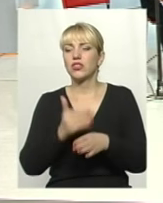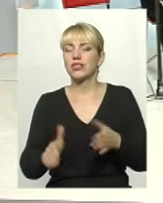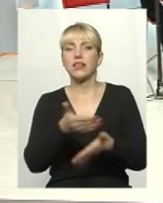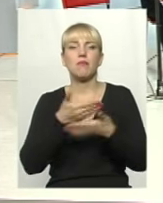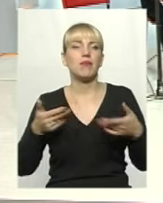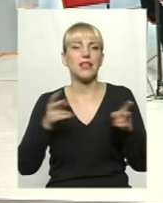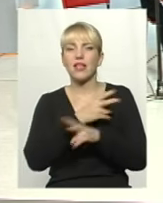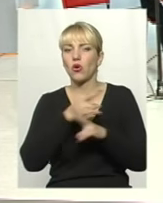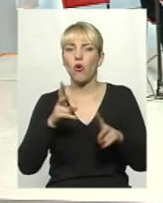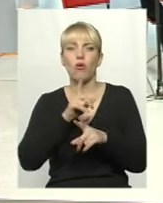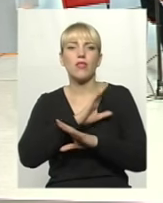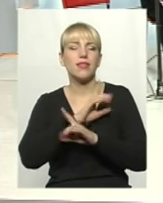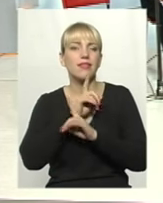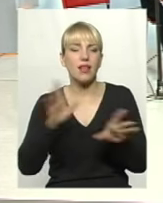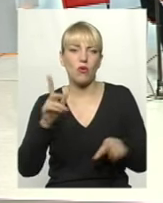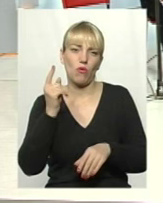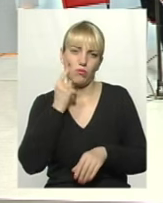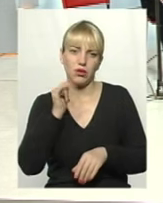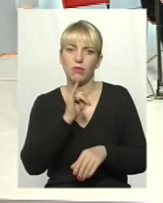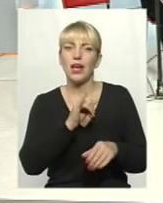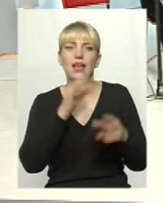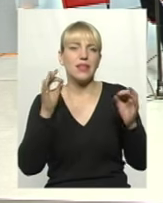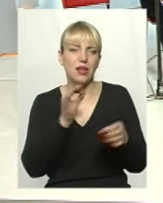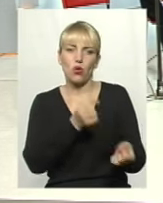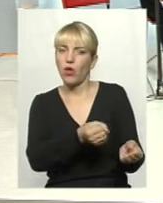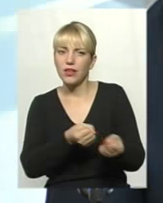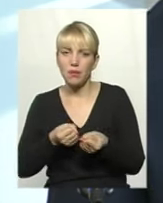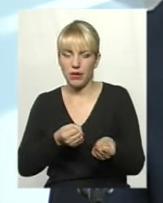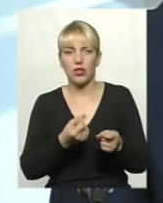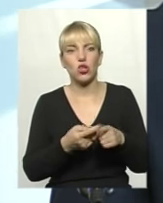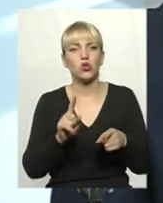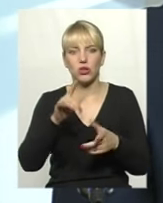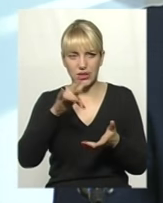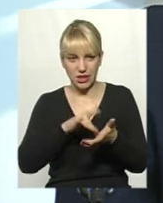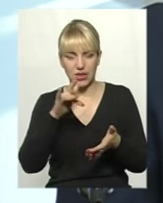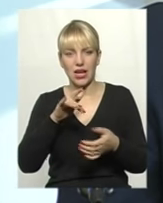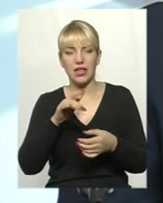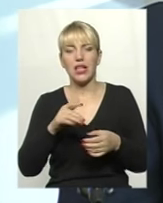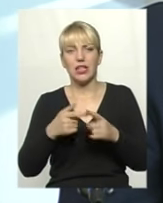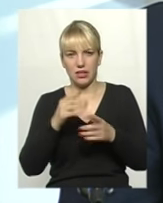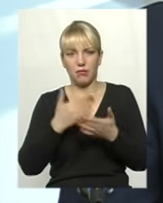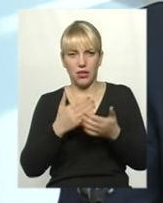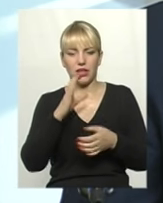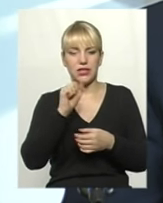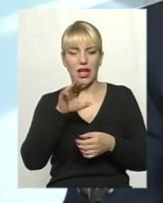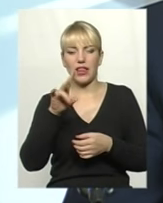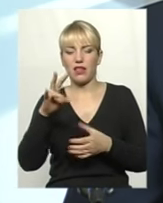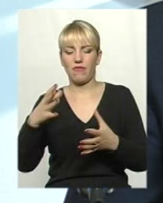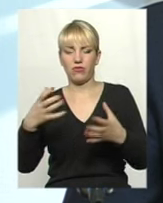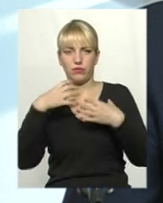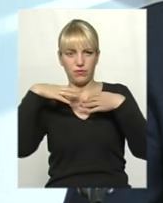не обідемо і не перетягували канати, тобто, що ми тільки на центральну садибу Сатанова заберемо кошти, а на